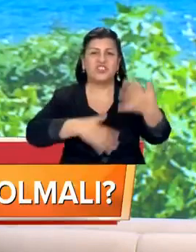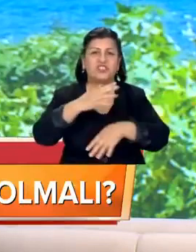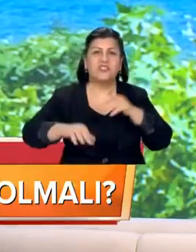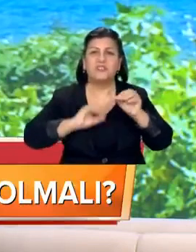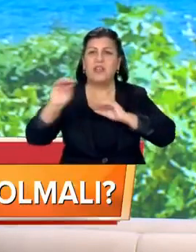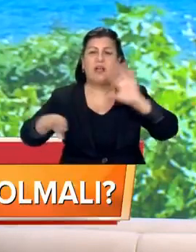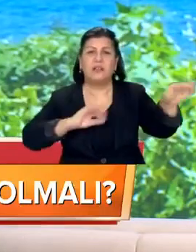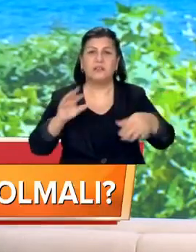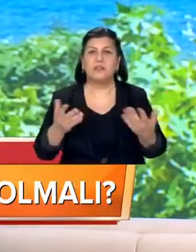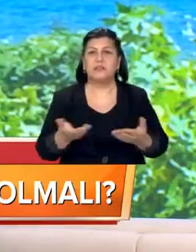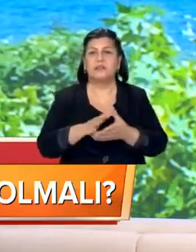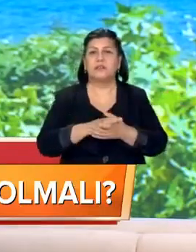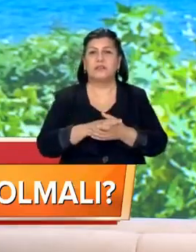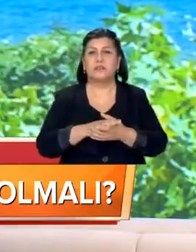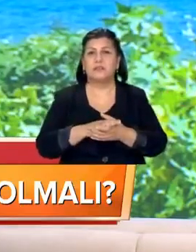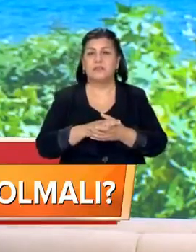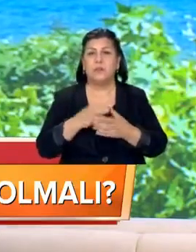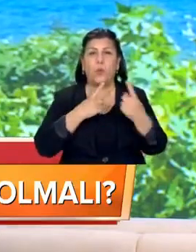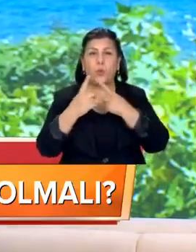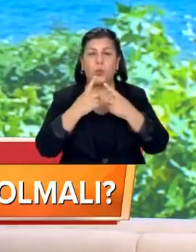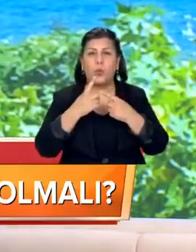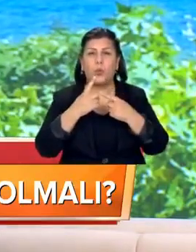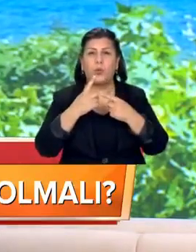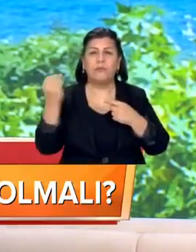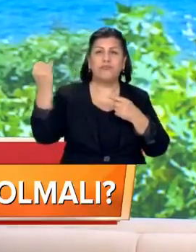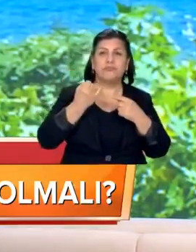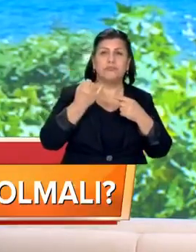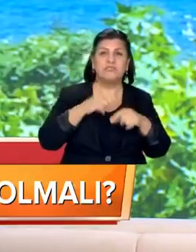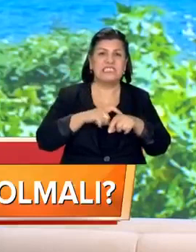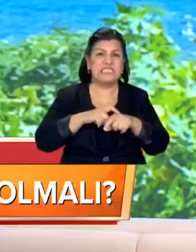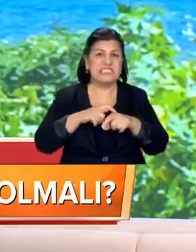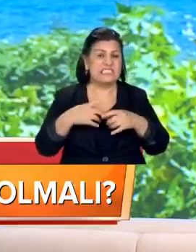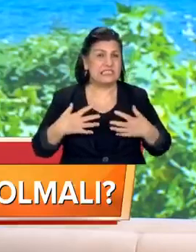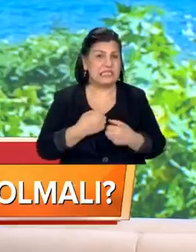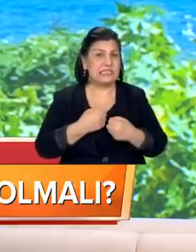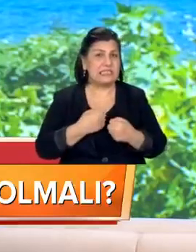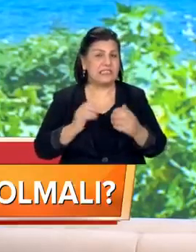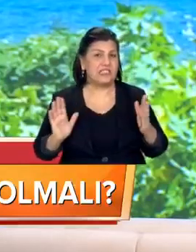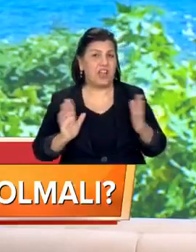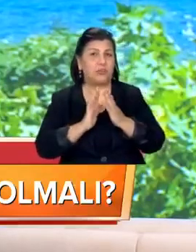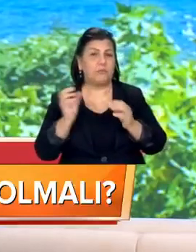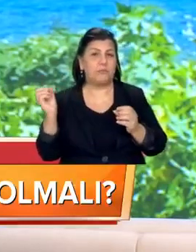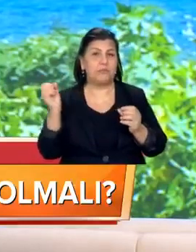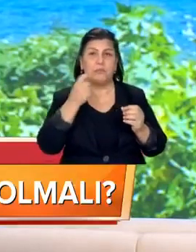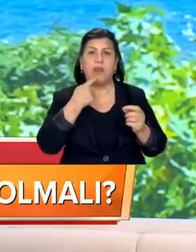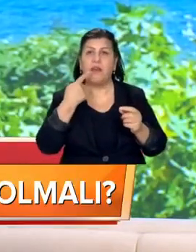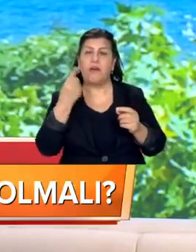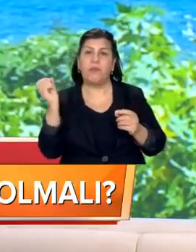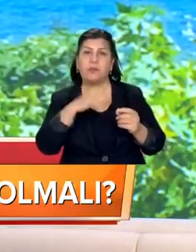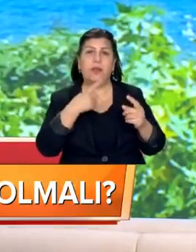dedim bir şey sözünüze karşı bir ters bir şey söyledi Zaten siniriniz gergin karşılıklı atışmaya